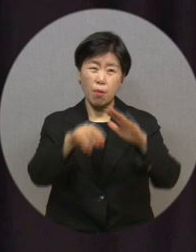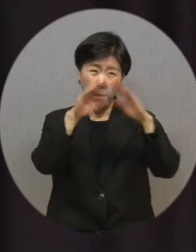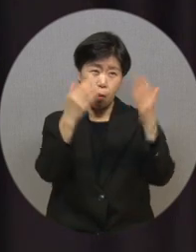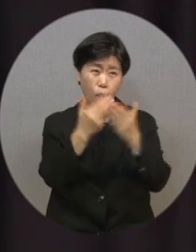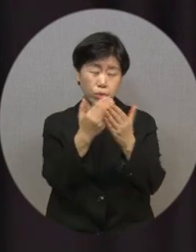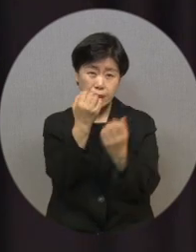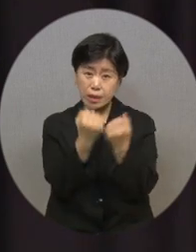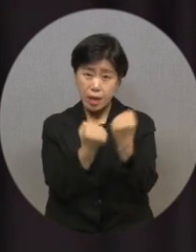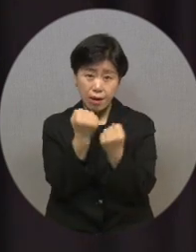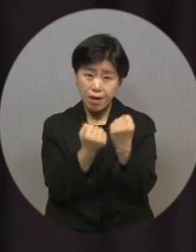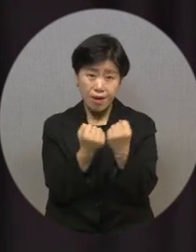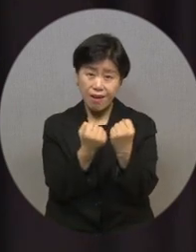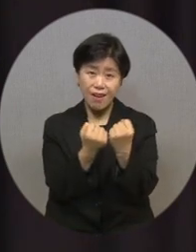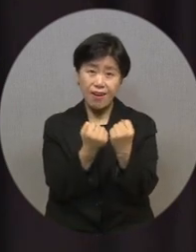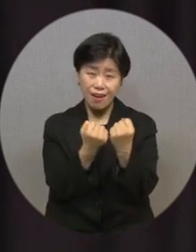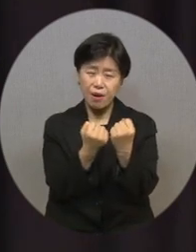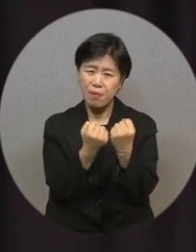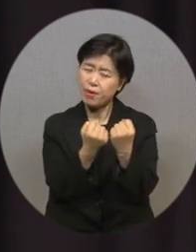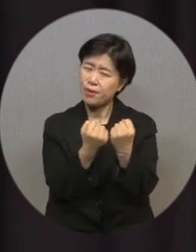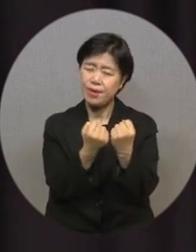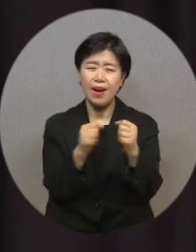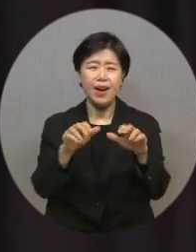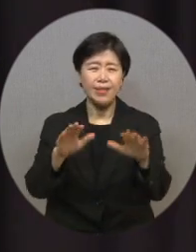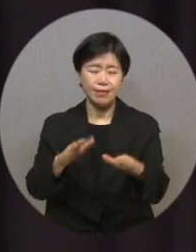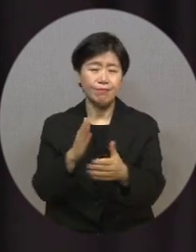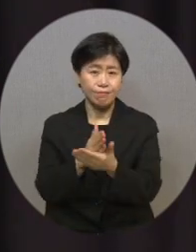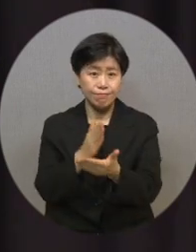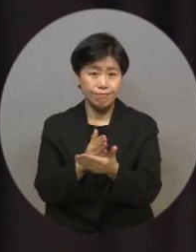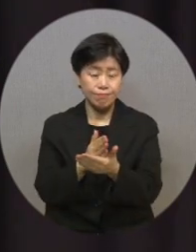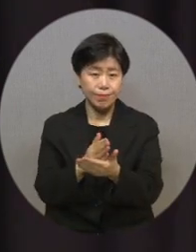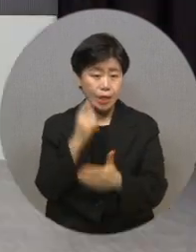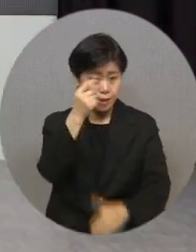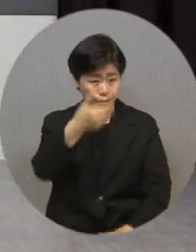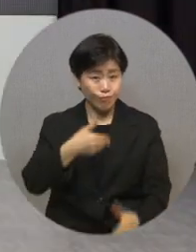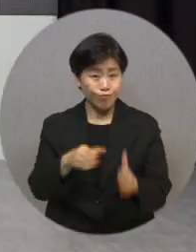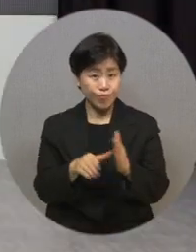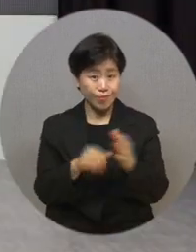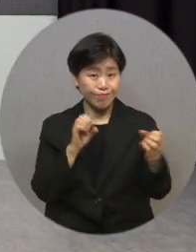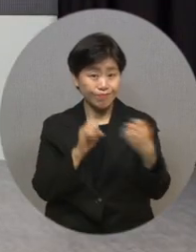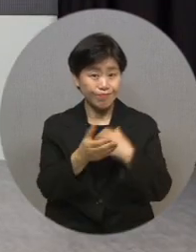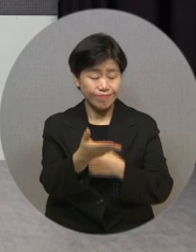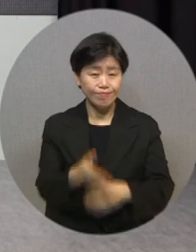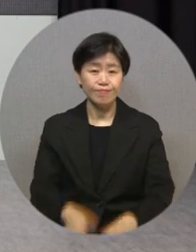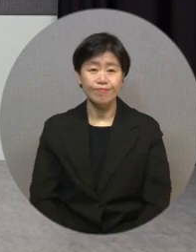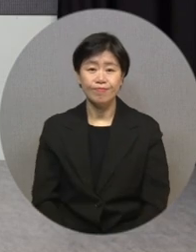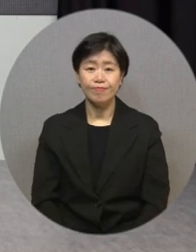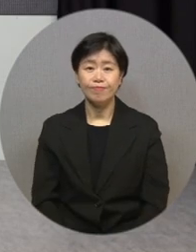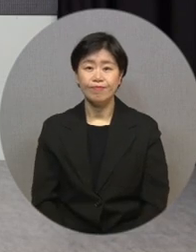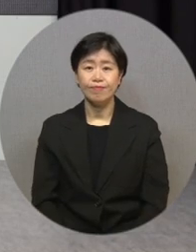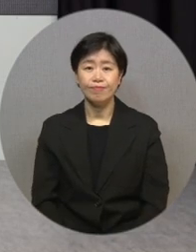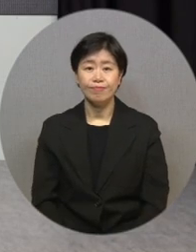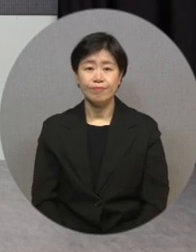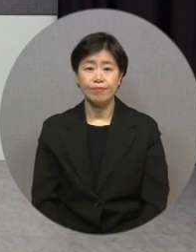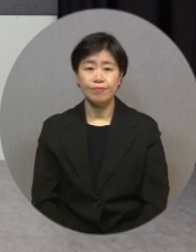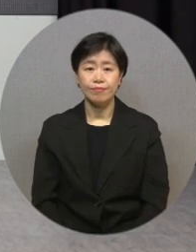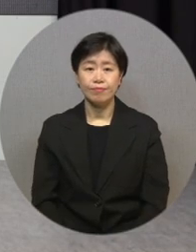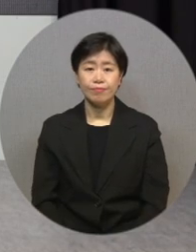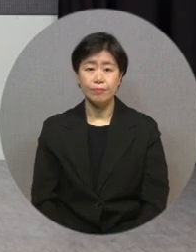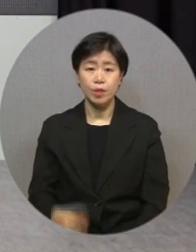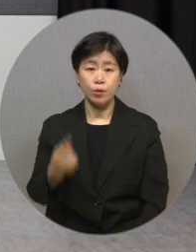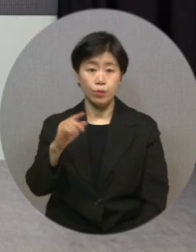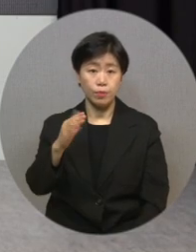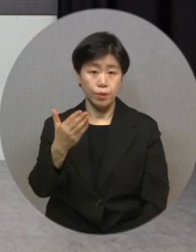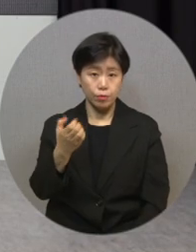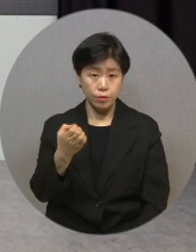때문에 또 다른 질문을 주시면 거기에 대해서 좀 더 자세히 설명을 드리겠습니다네 그러니까 지난